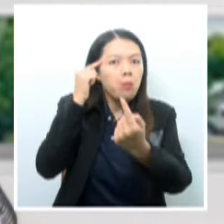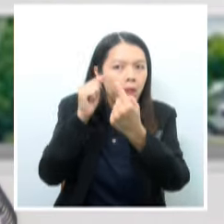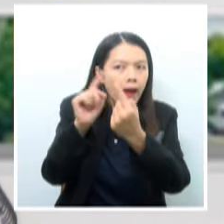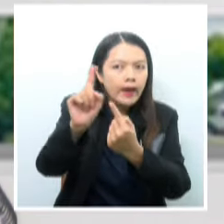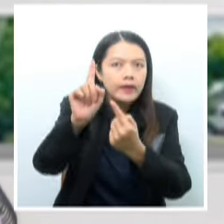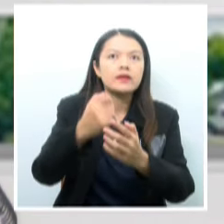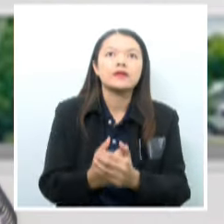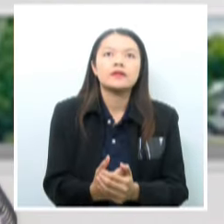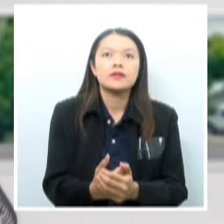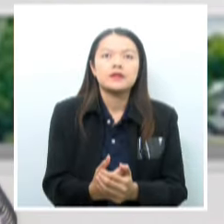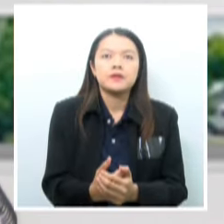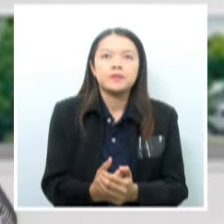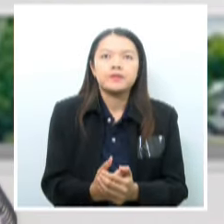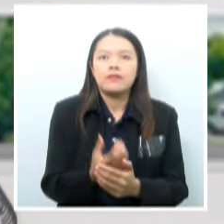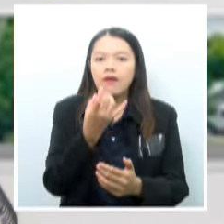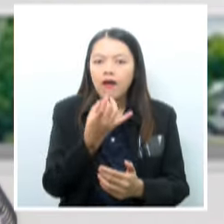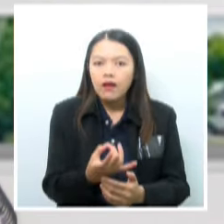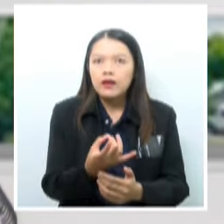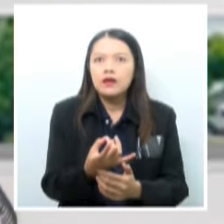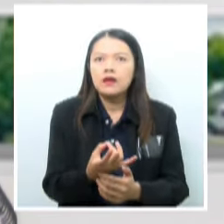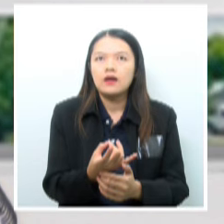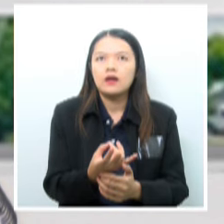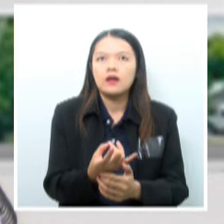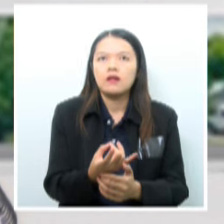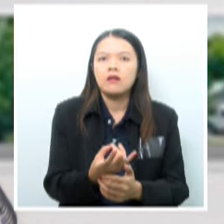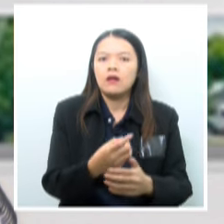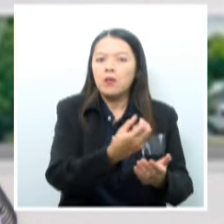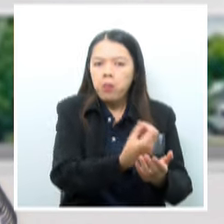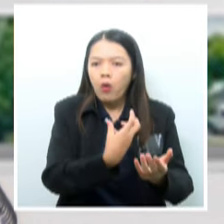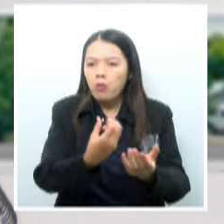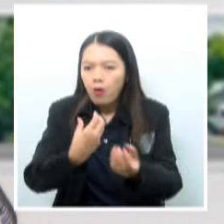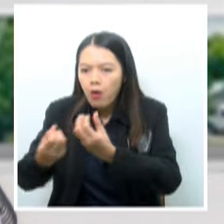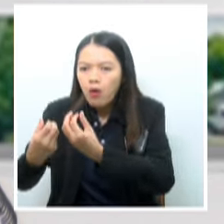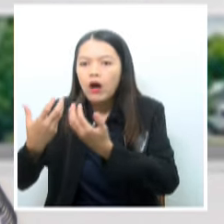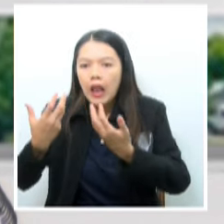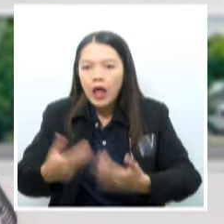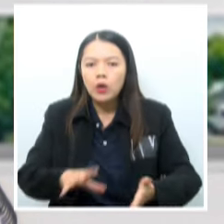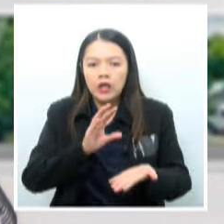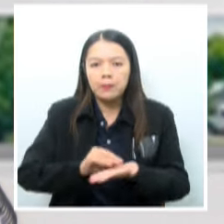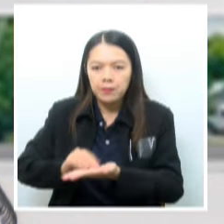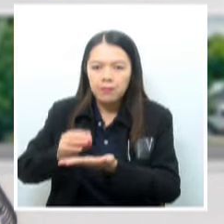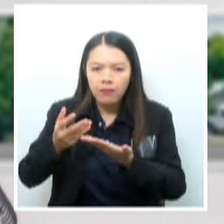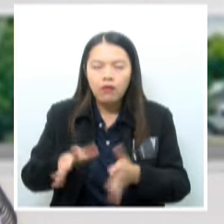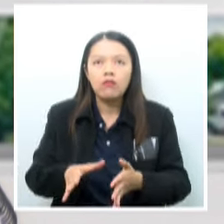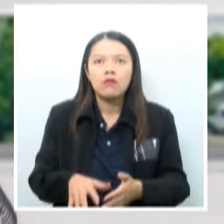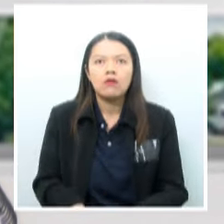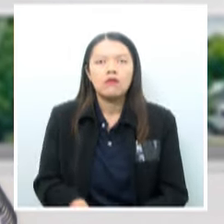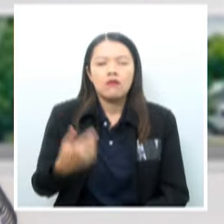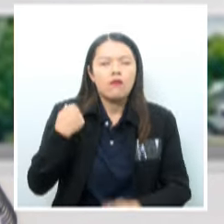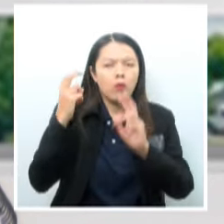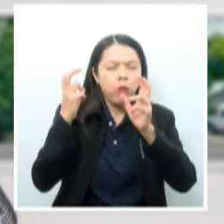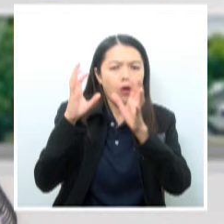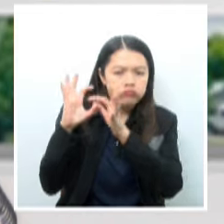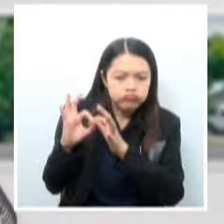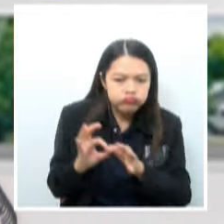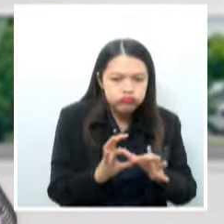ายคืออะไรที่สำนักต่างๆรายงานแล้วและมีเป็นประเด็นสอดคล้